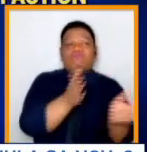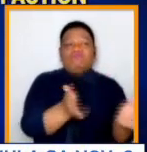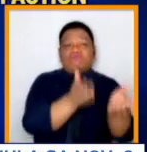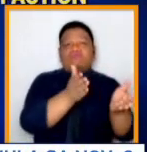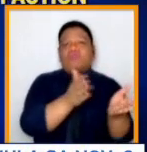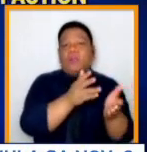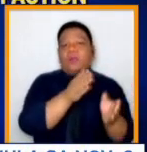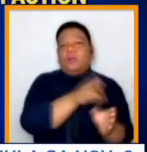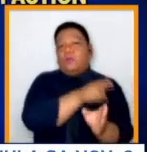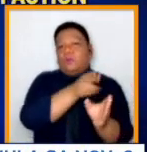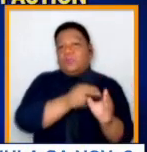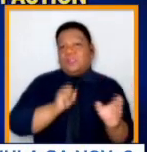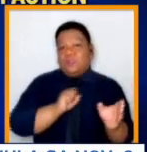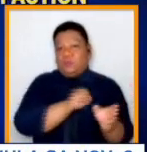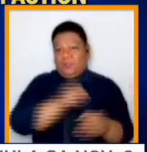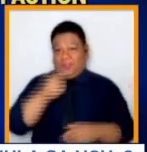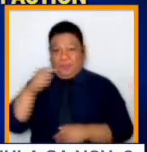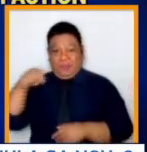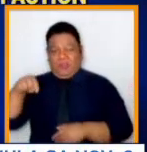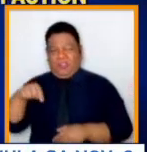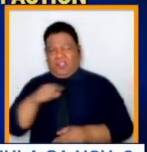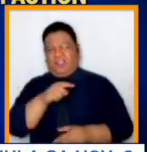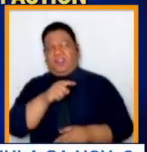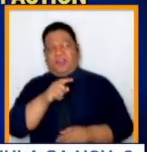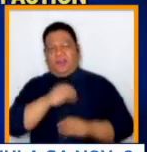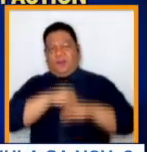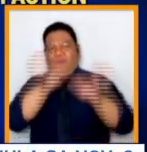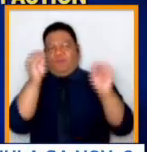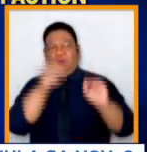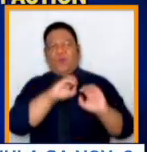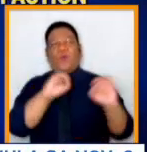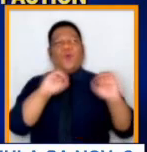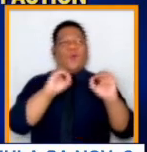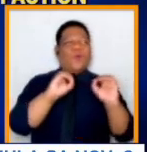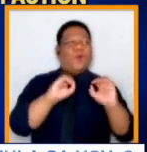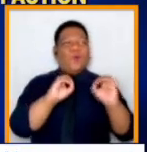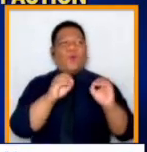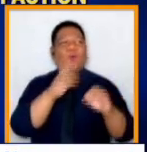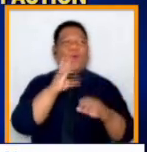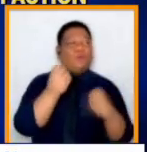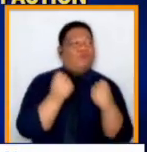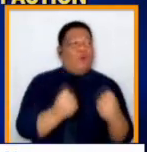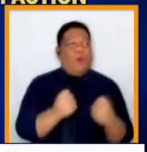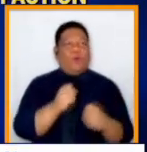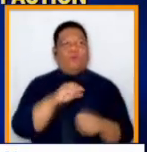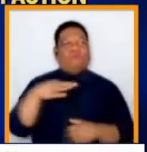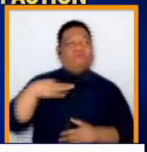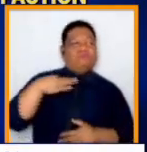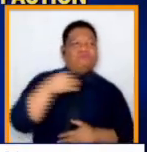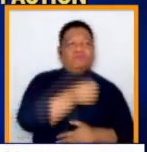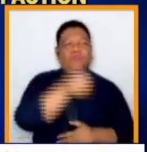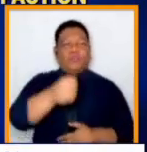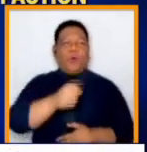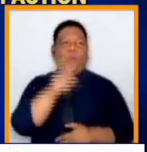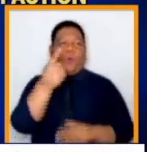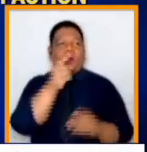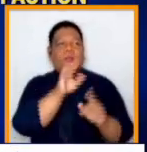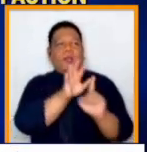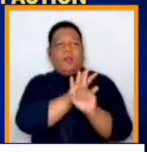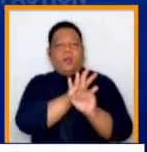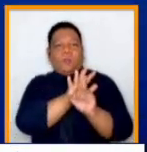silang malakas na kandidato at sumasakay lamang sa popularidad ng Pangulo. Personality politics daw ito, sabi ni